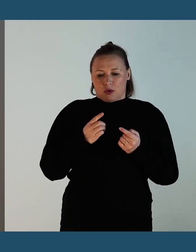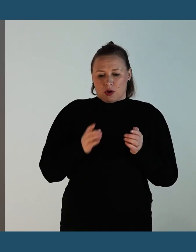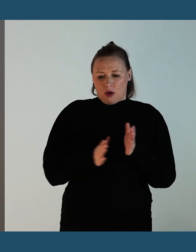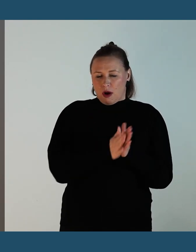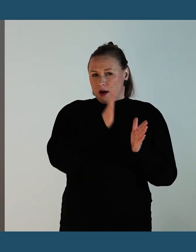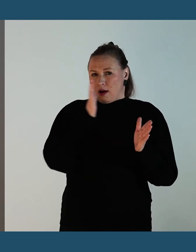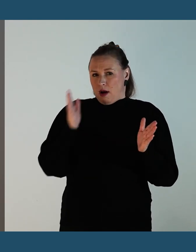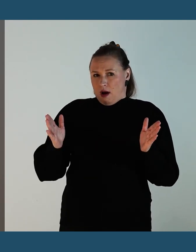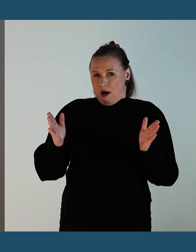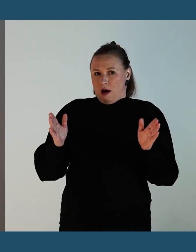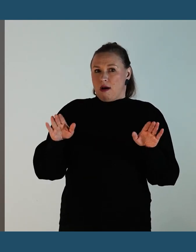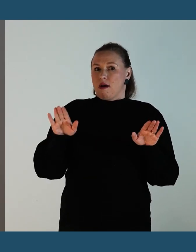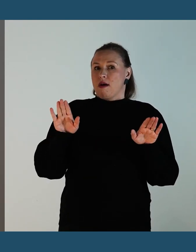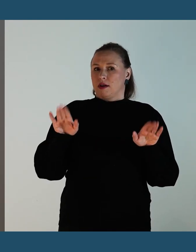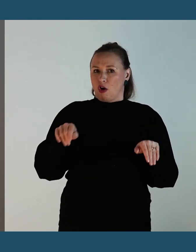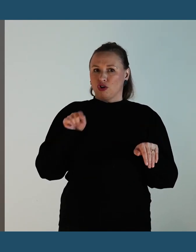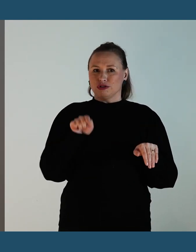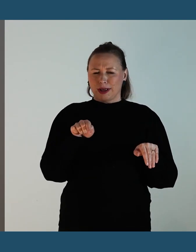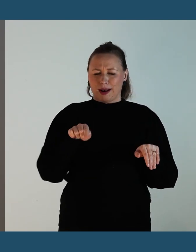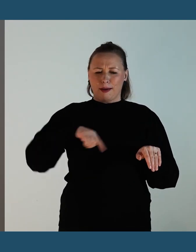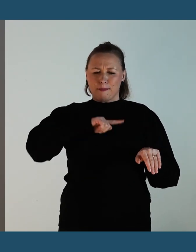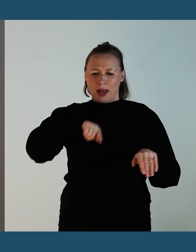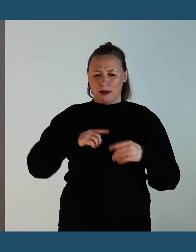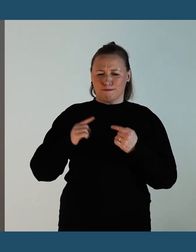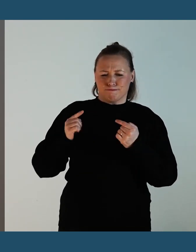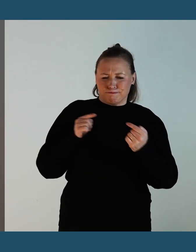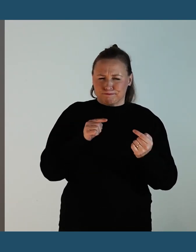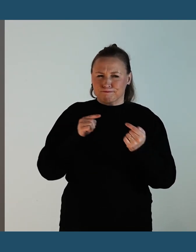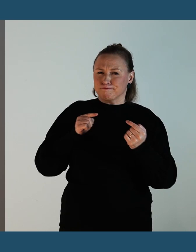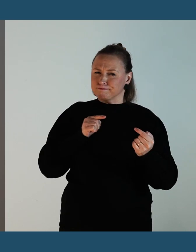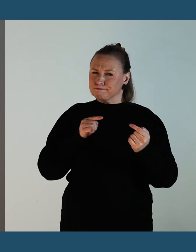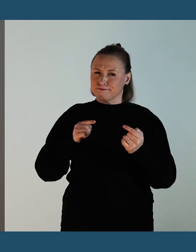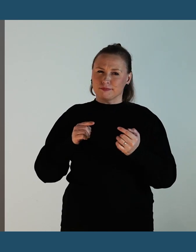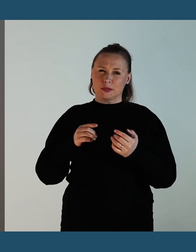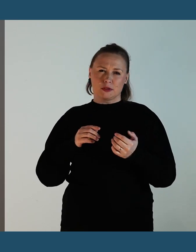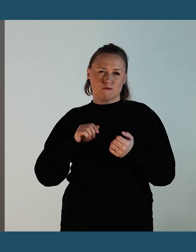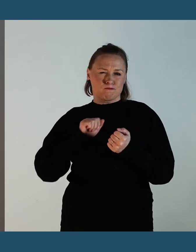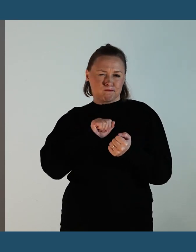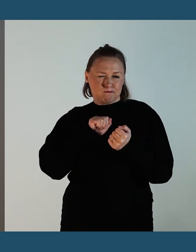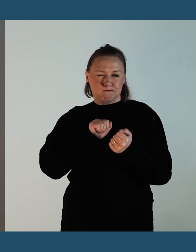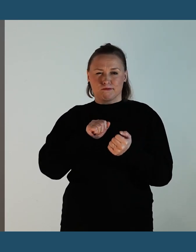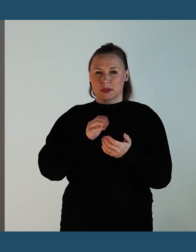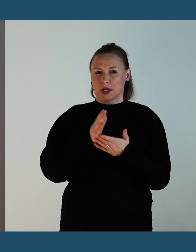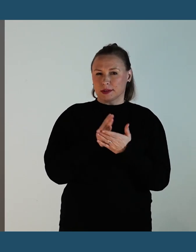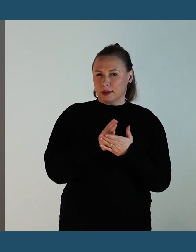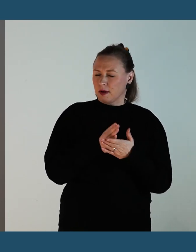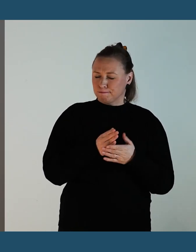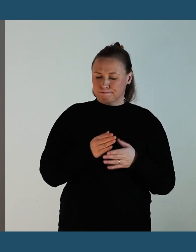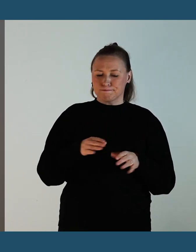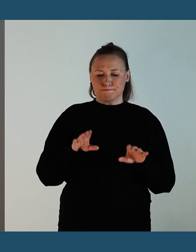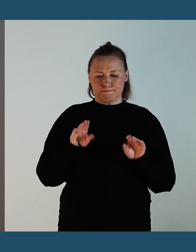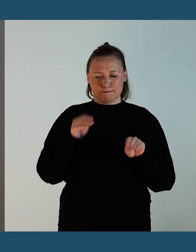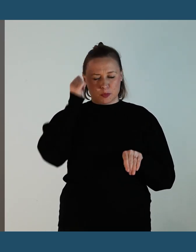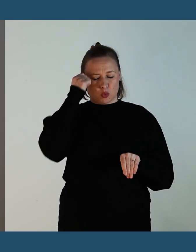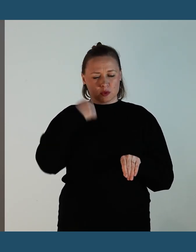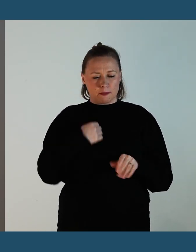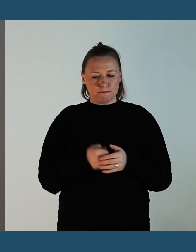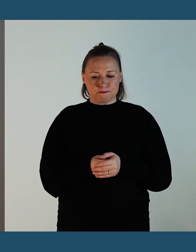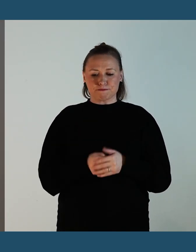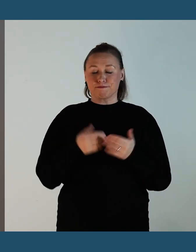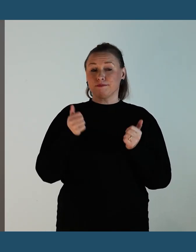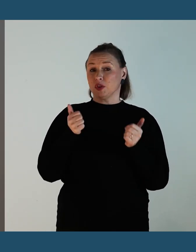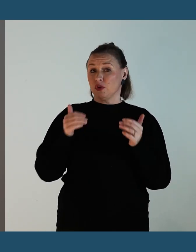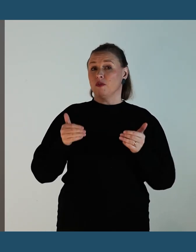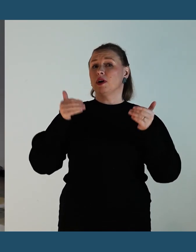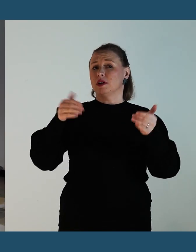jo oli kovat väännöt siitä asiasta, ja se on niin kuin semmoinen asia, minkä mä toivon, että saataisiin ensi hallituskaudella